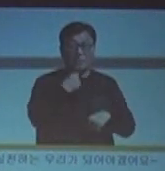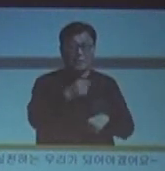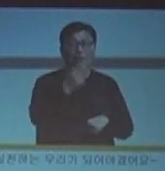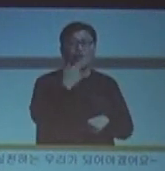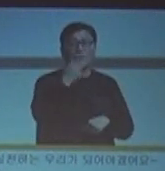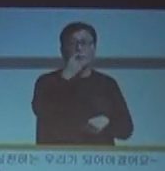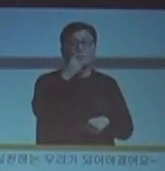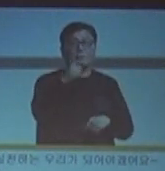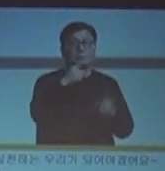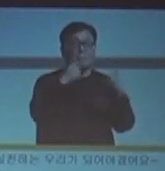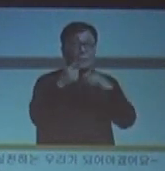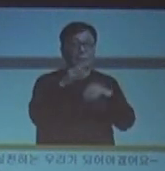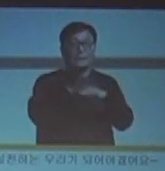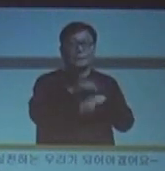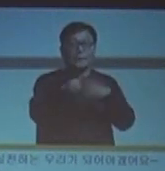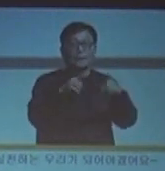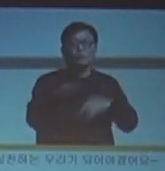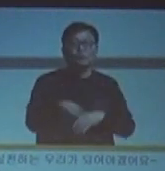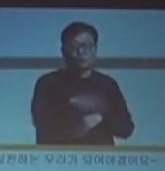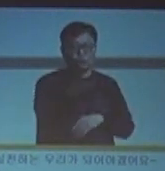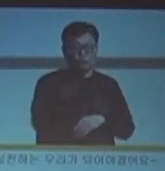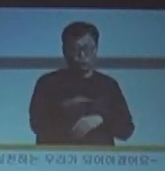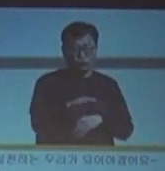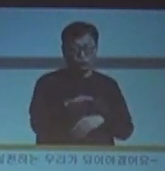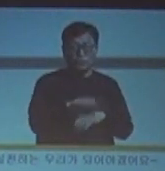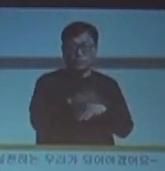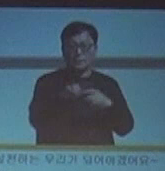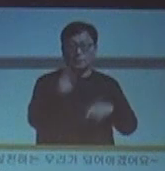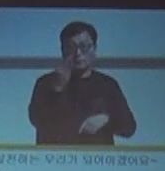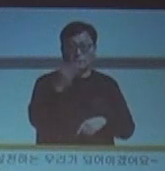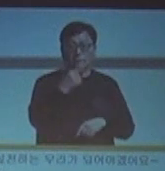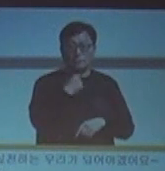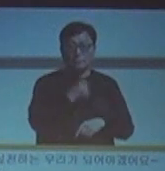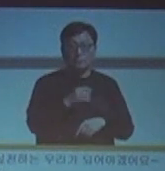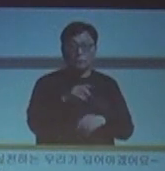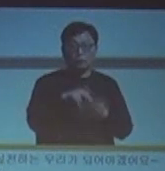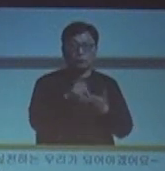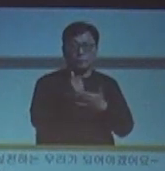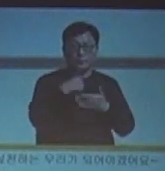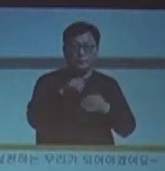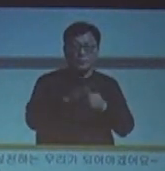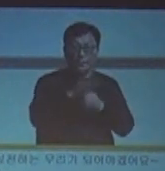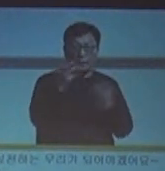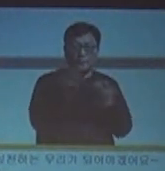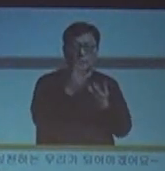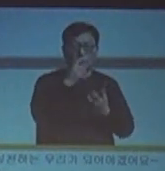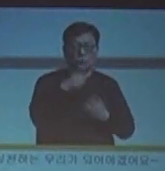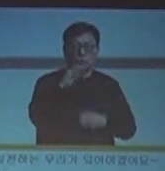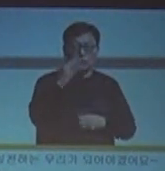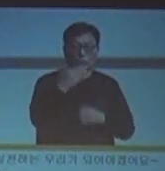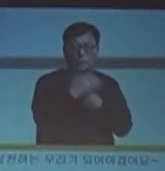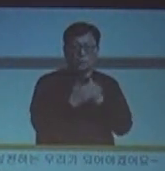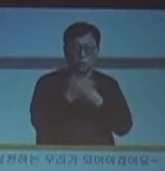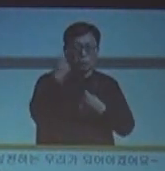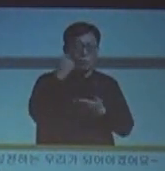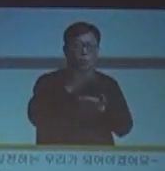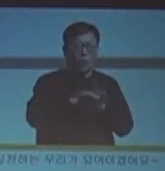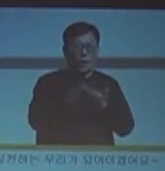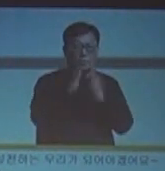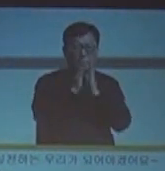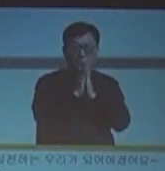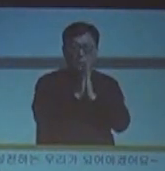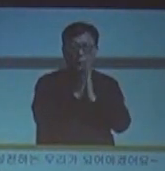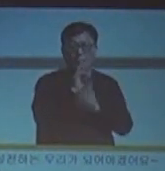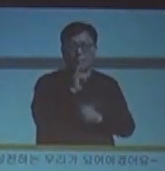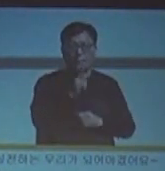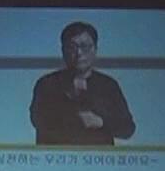신부님의 말씀 실천하는 우리가 되어야겠어요. 주님 안에 사랑 가득한 신부님 되시길 은총과 평화를 빕니다 하고